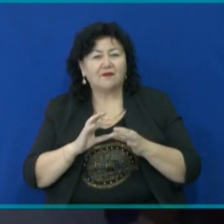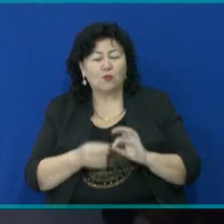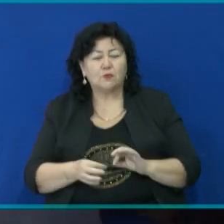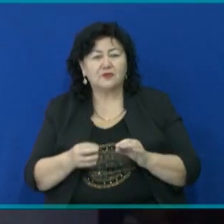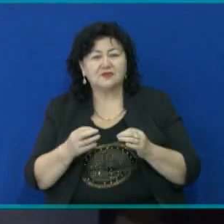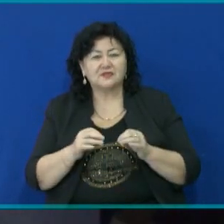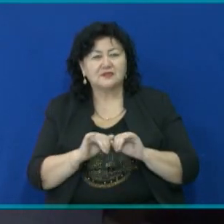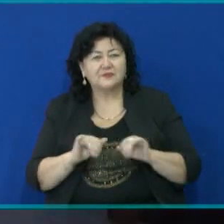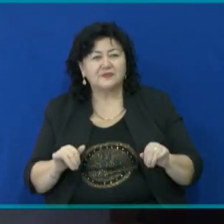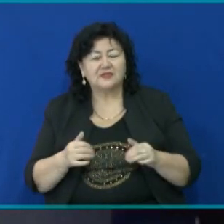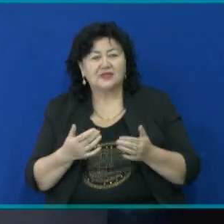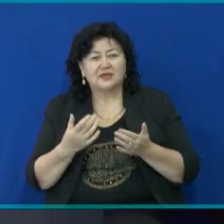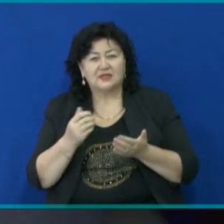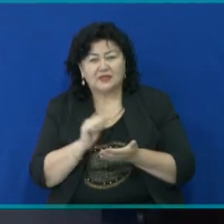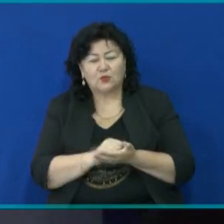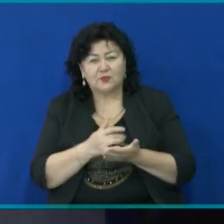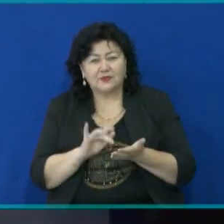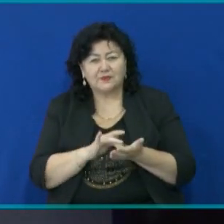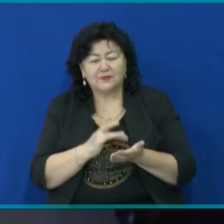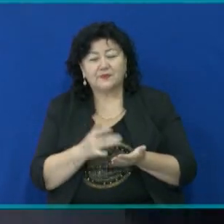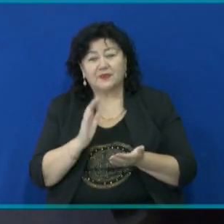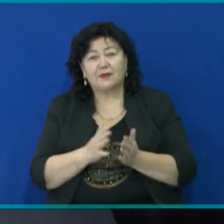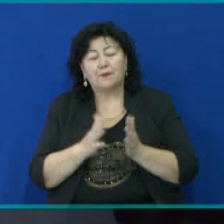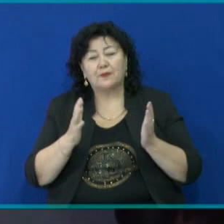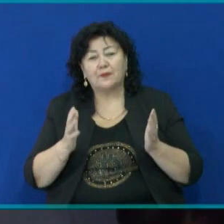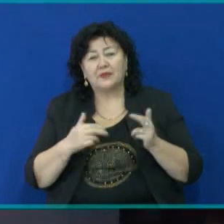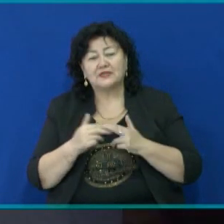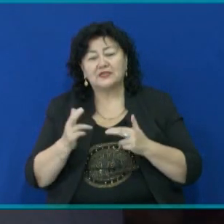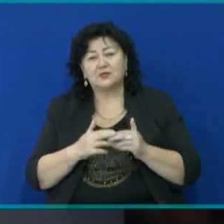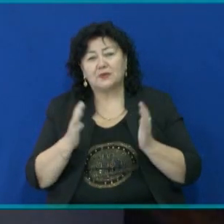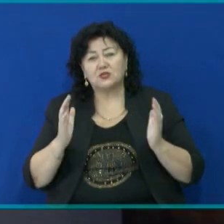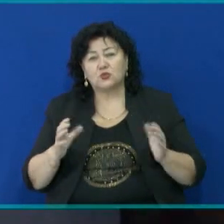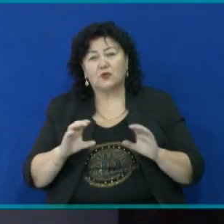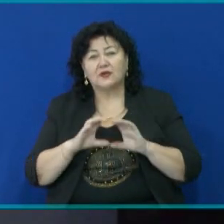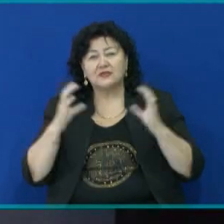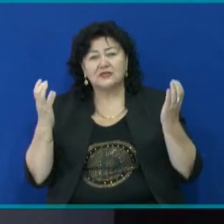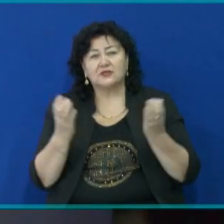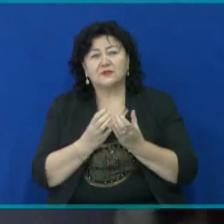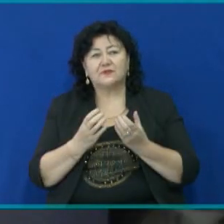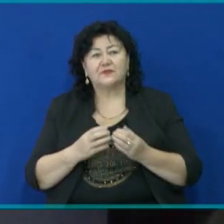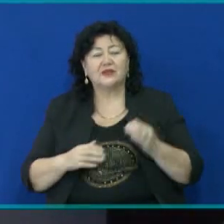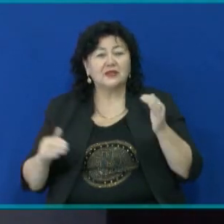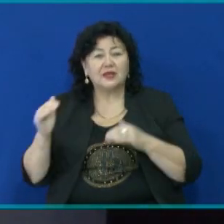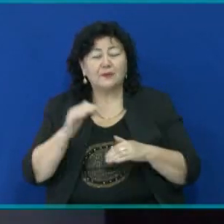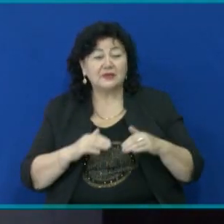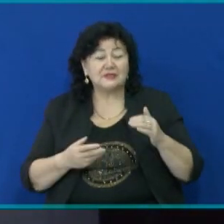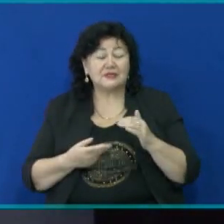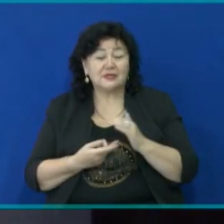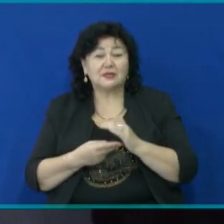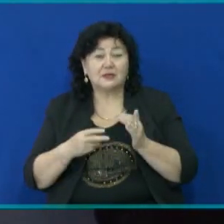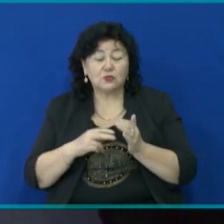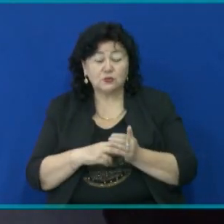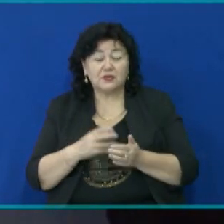селе Калбатау готовится сметная документация для строительства большого стадиона. Для строительства бассейна в городе Шар в настоящее время из районного